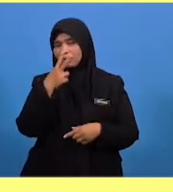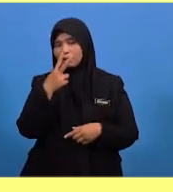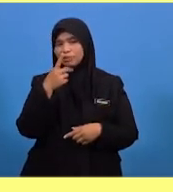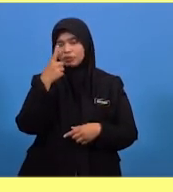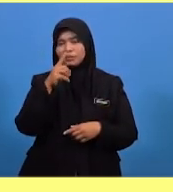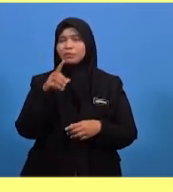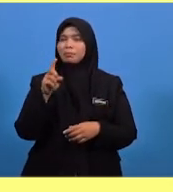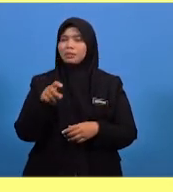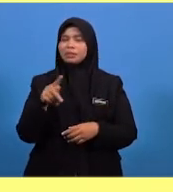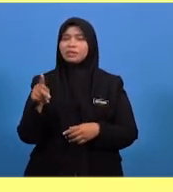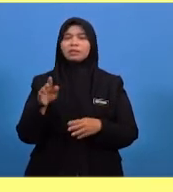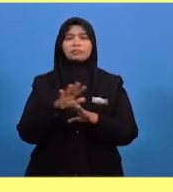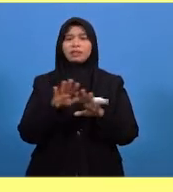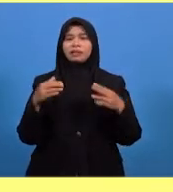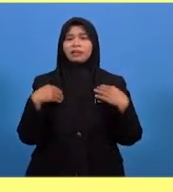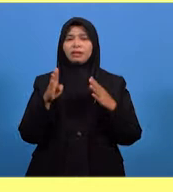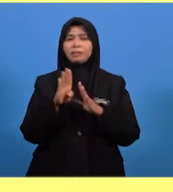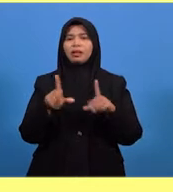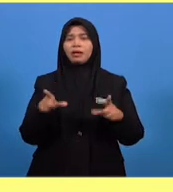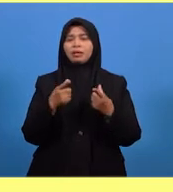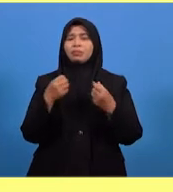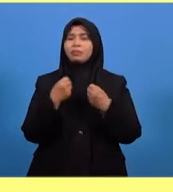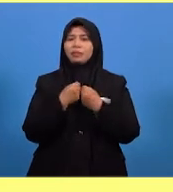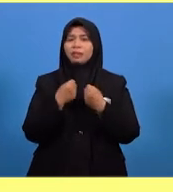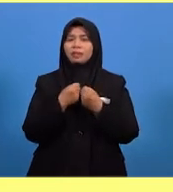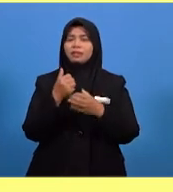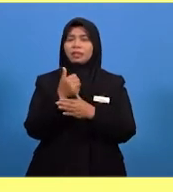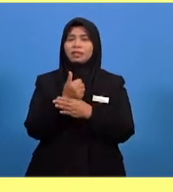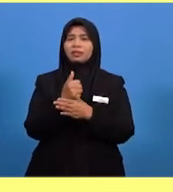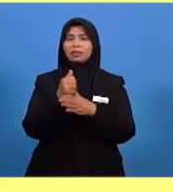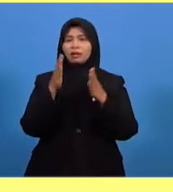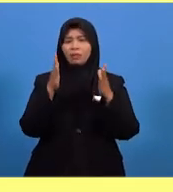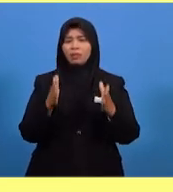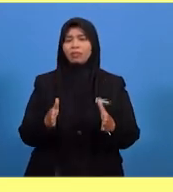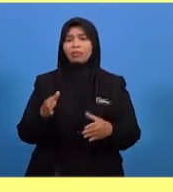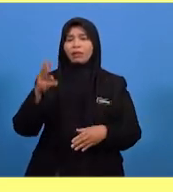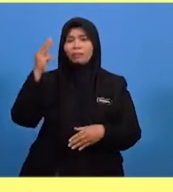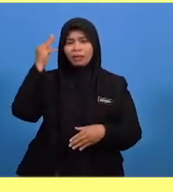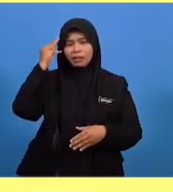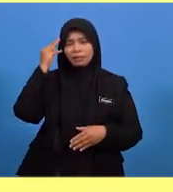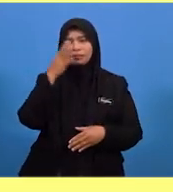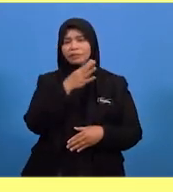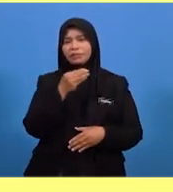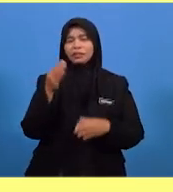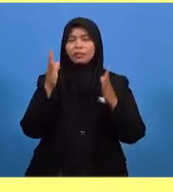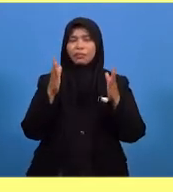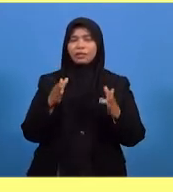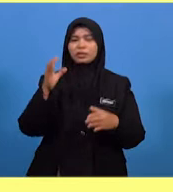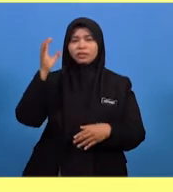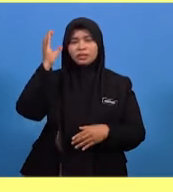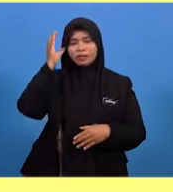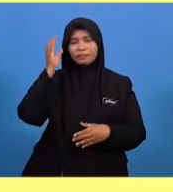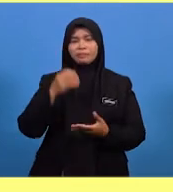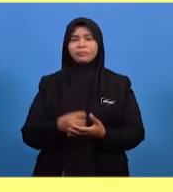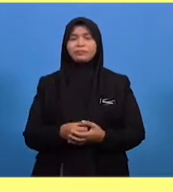bagi memastikan tiada berlaku pergaduhan antara orang Melayu dengan